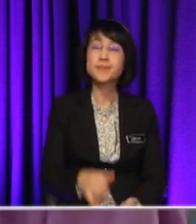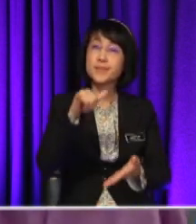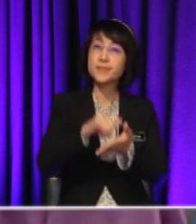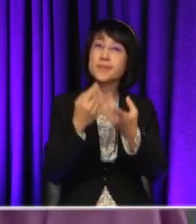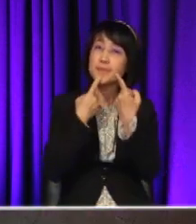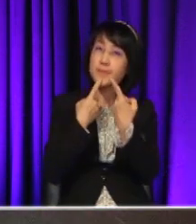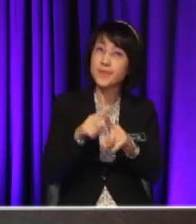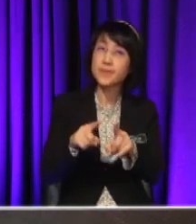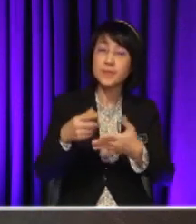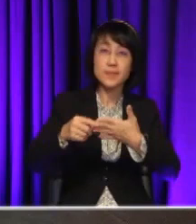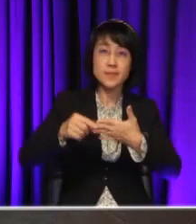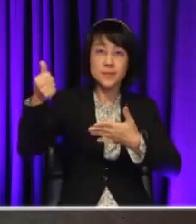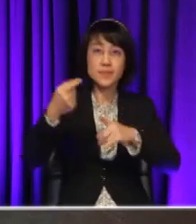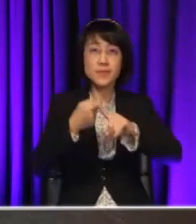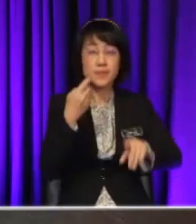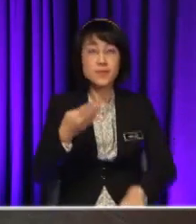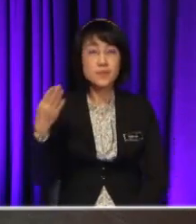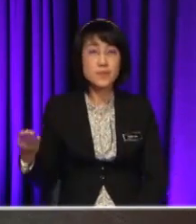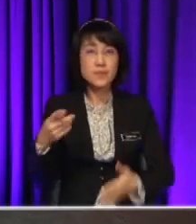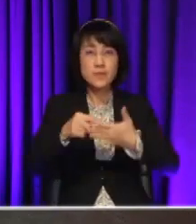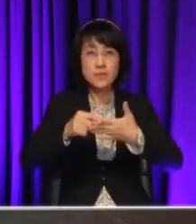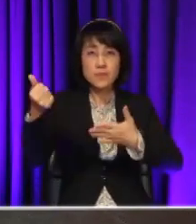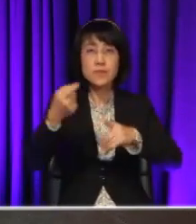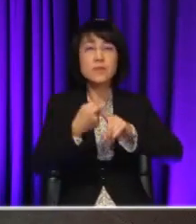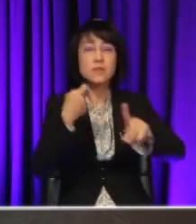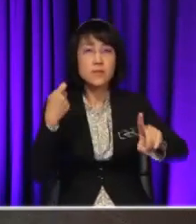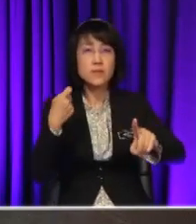dia delete from